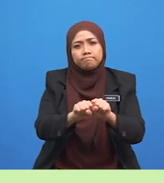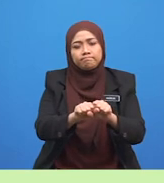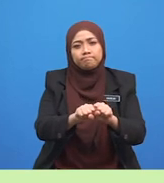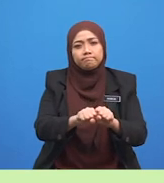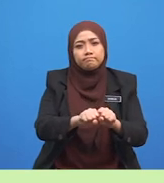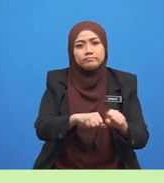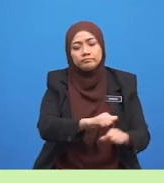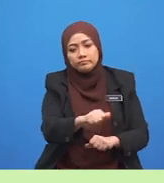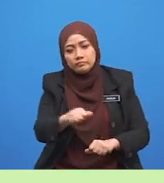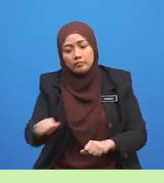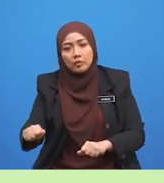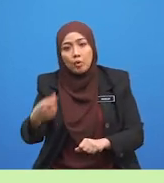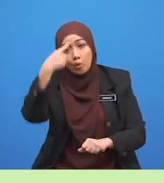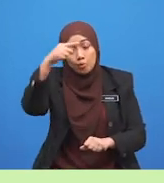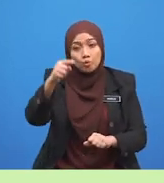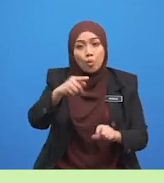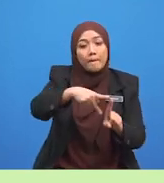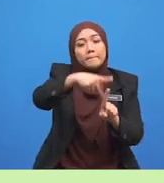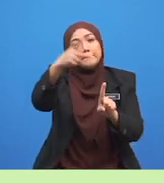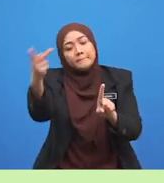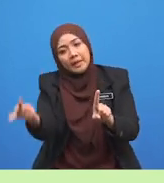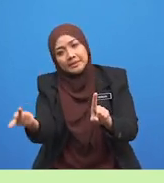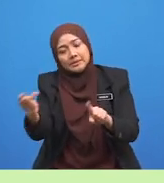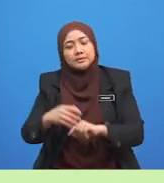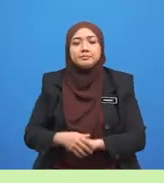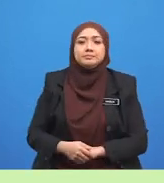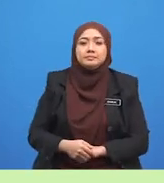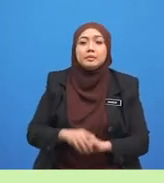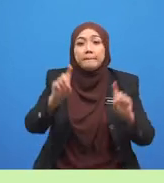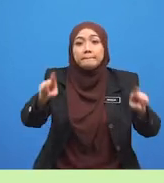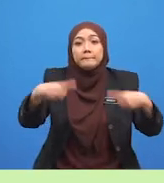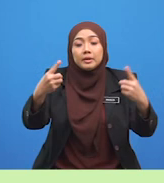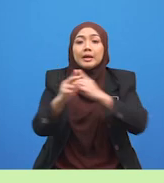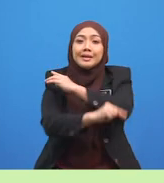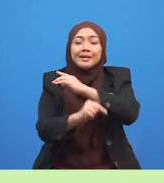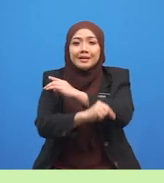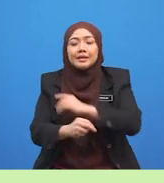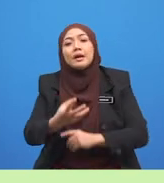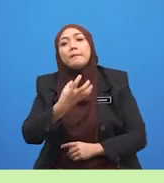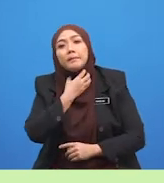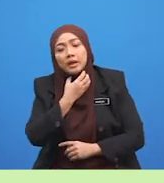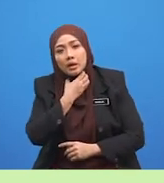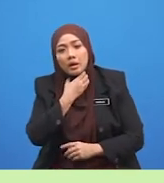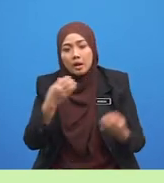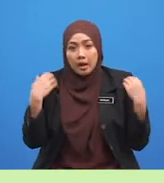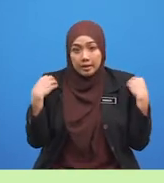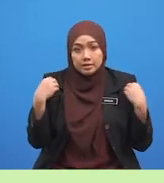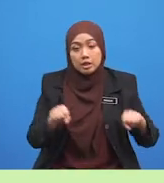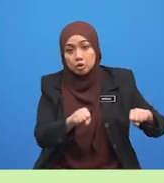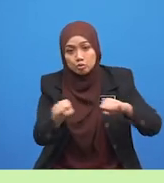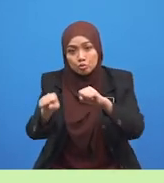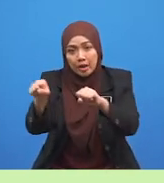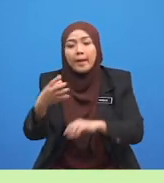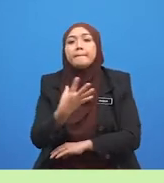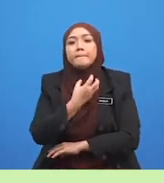untuk penanaman padi. Kita teruskan ke negeri Perak iaitu terdapat Sungai Perak di